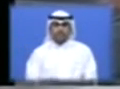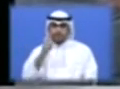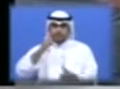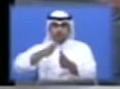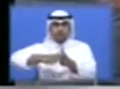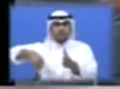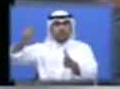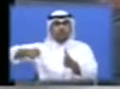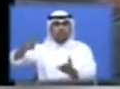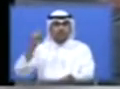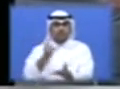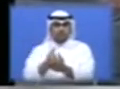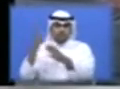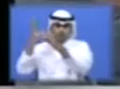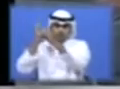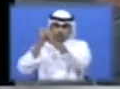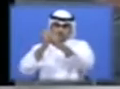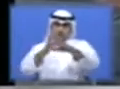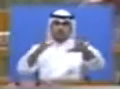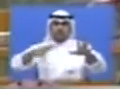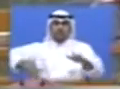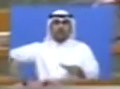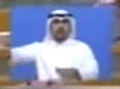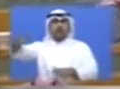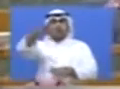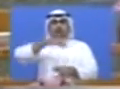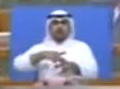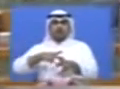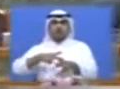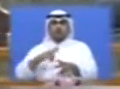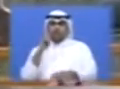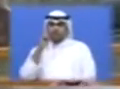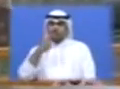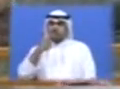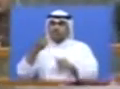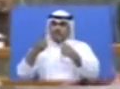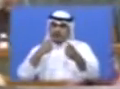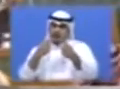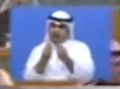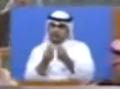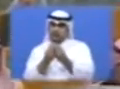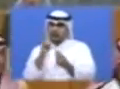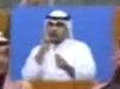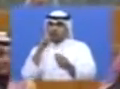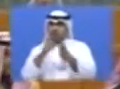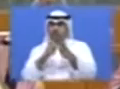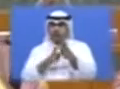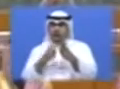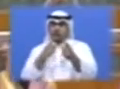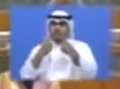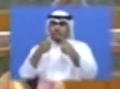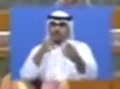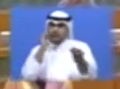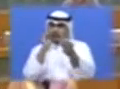الأداة الديمقراطية التي أتاحت للجميع الفرصة للتعبير والمشاركة في صنع القرارات،